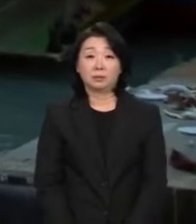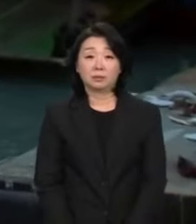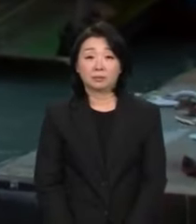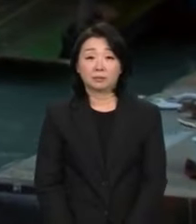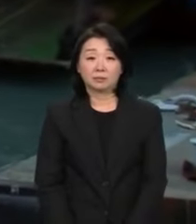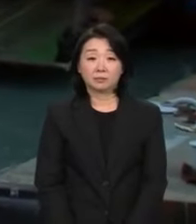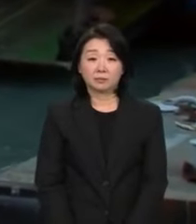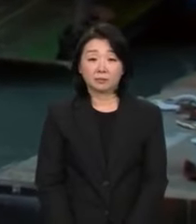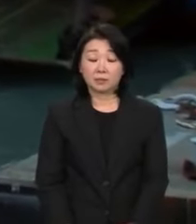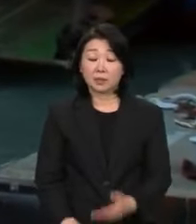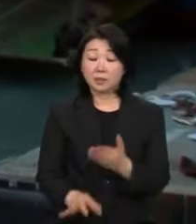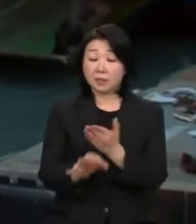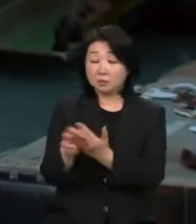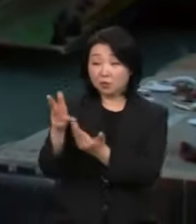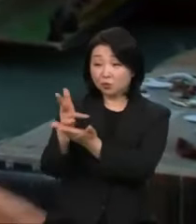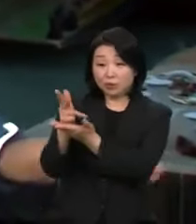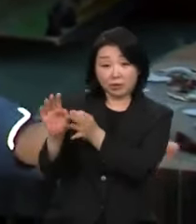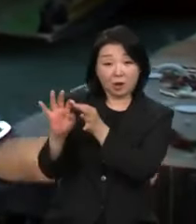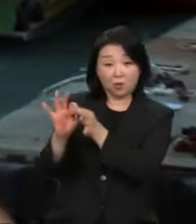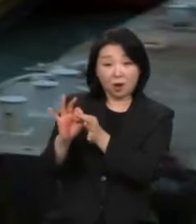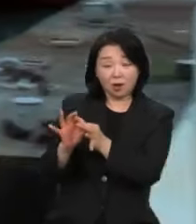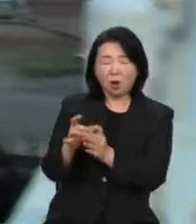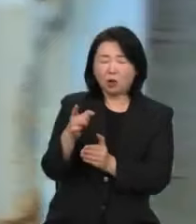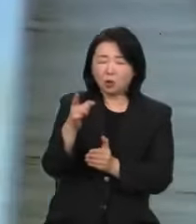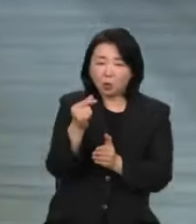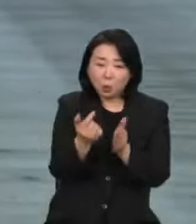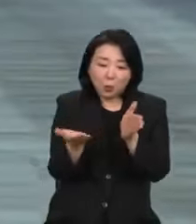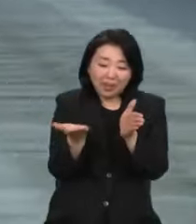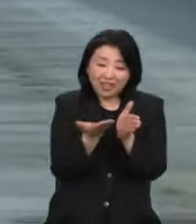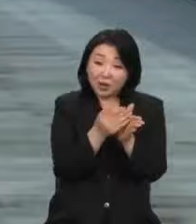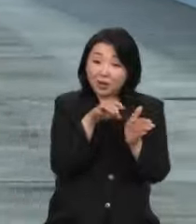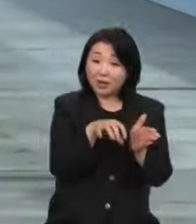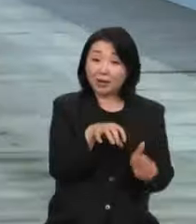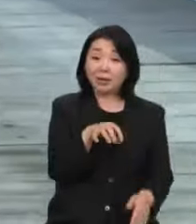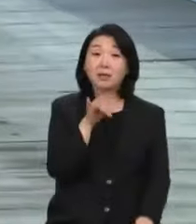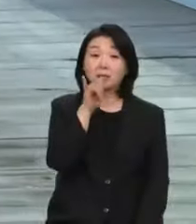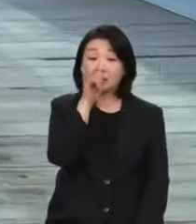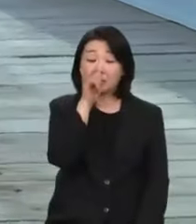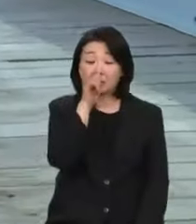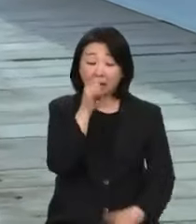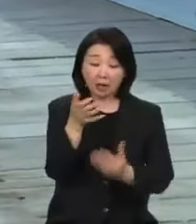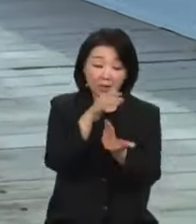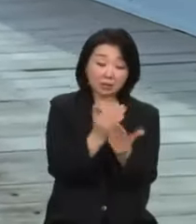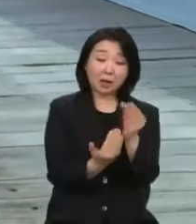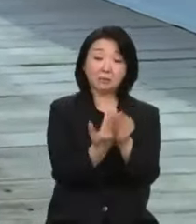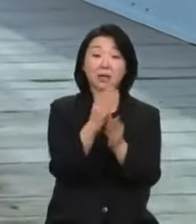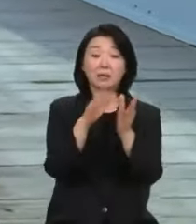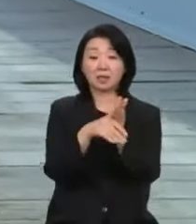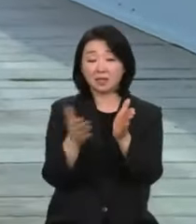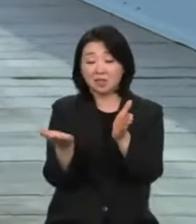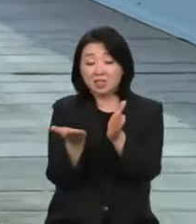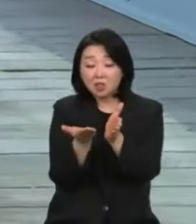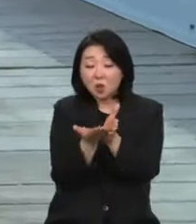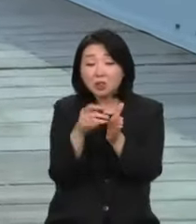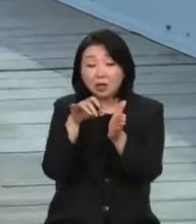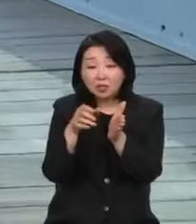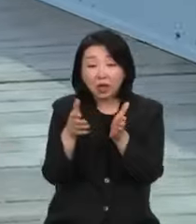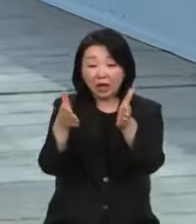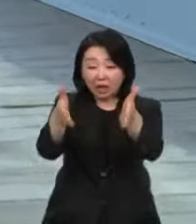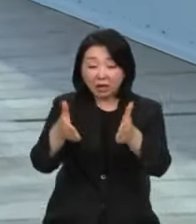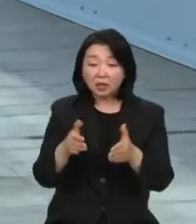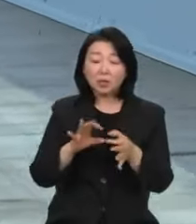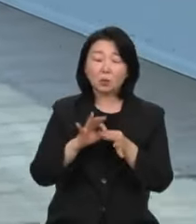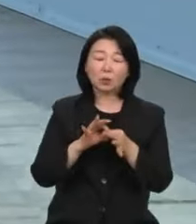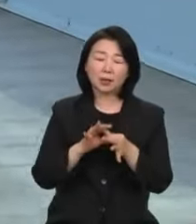네, 임시주차장과 맞닿아 있는 작은 선착장인데요. 참사 당시 이 선착장을 통해